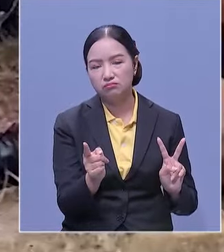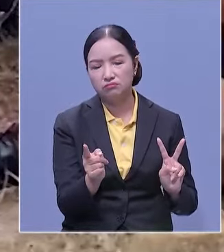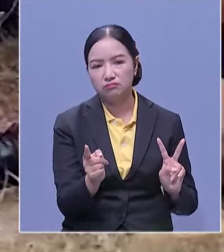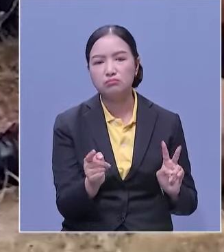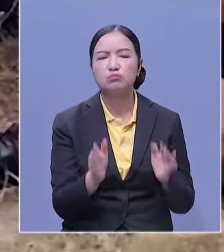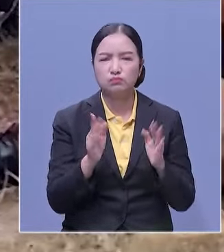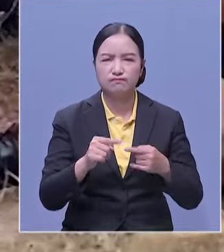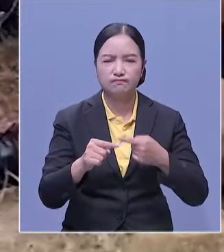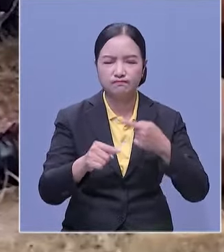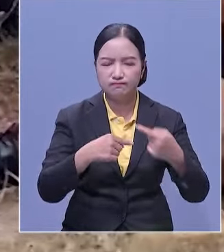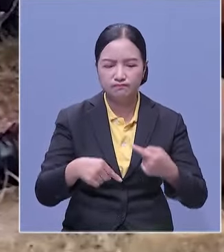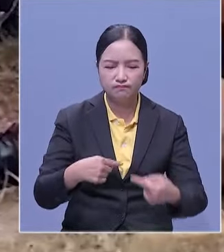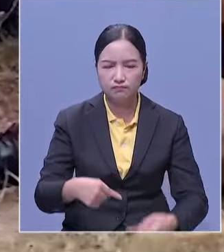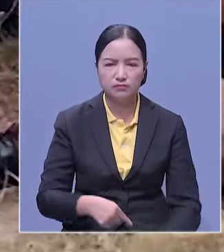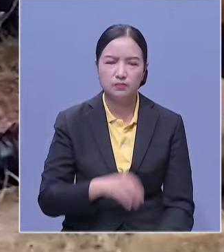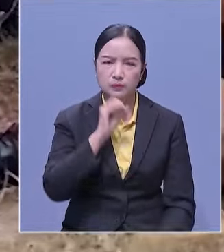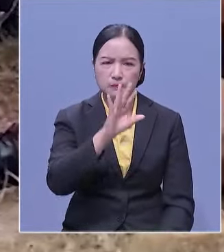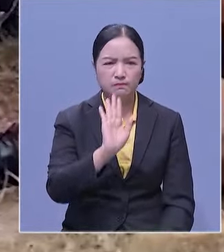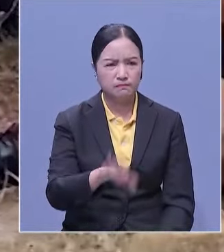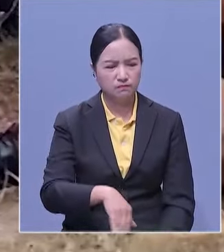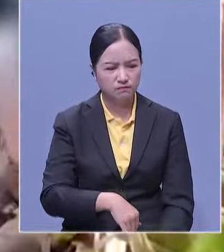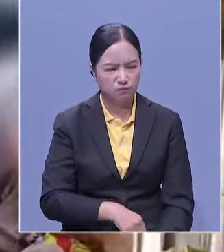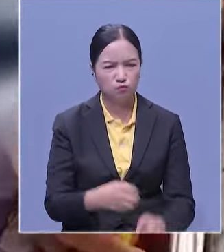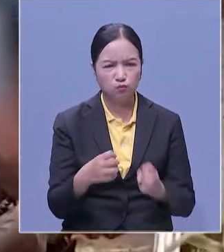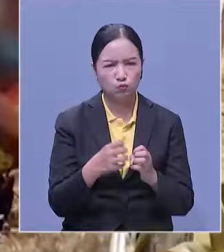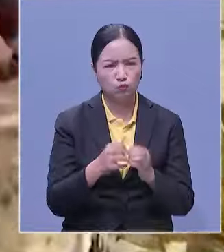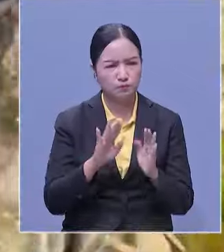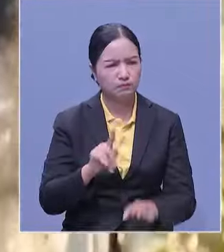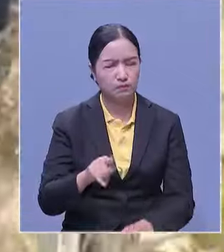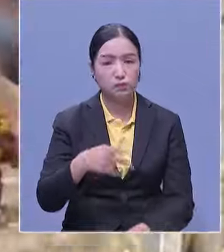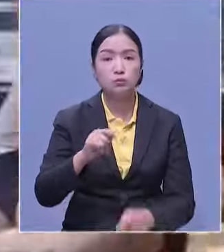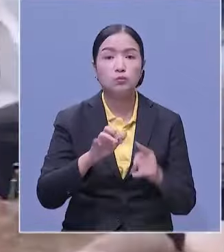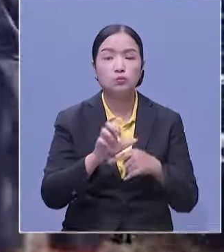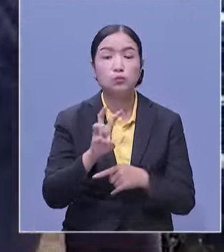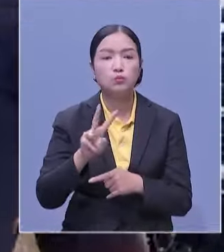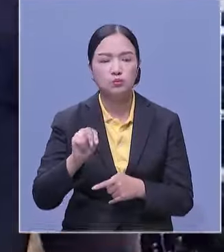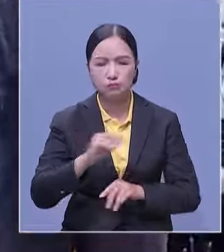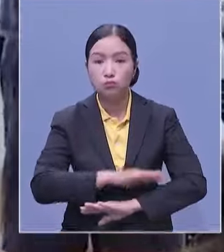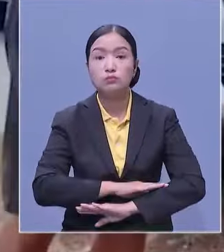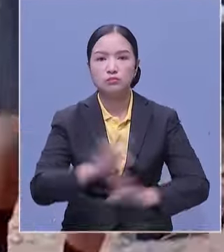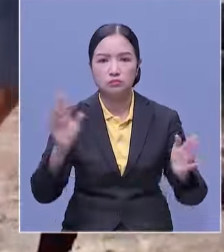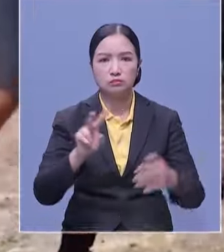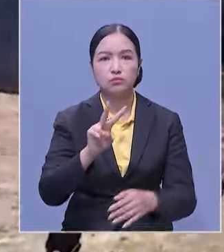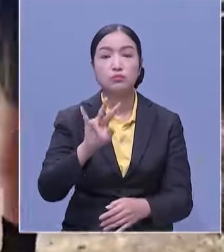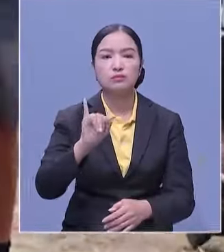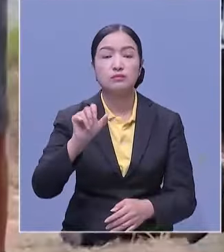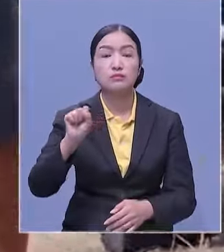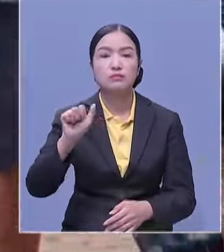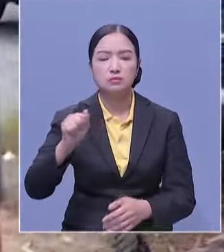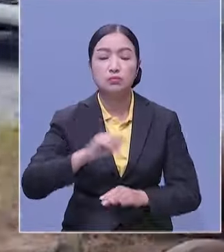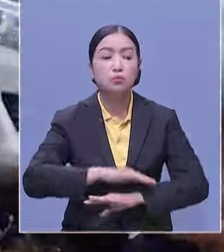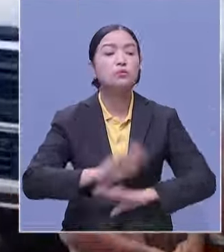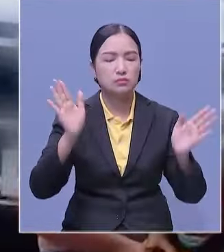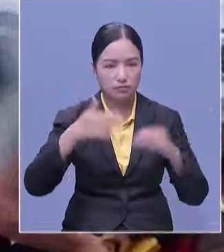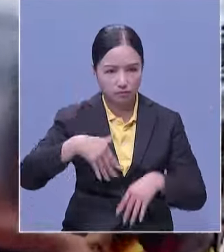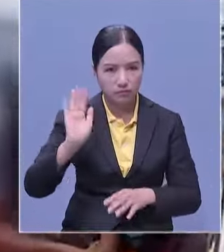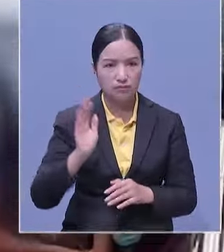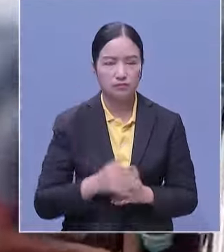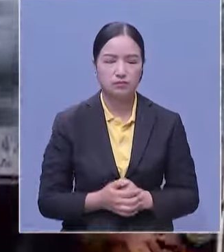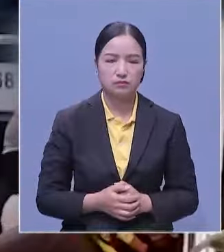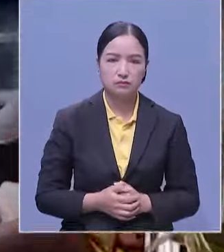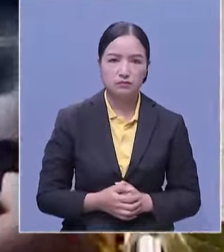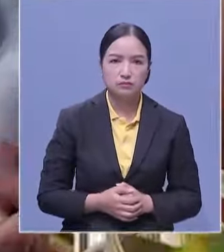คอมเมนต์เพียบเลยค่ะอย่างเช่นบอกว่าโหยมาป่วนแบบนี้ยกเิกวยกเลิกวีซ่ามันเถอะซึ่งเดี๋ยวยกเลิกแล้วนะ